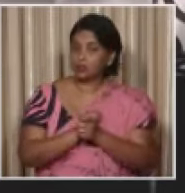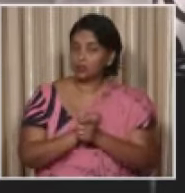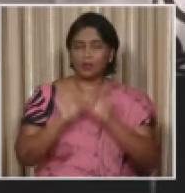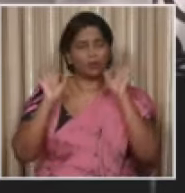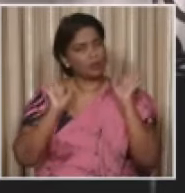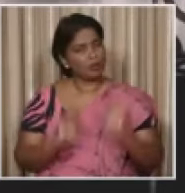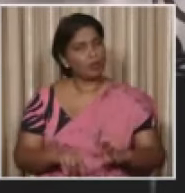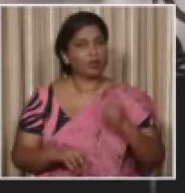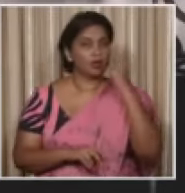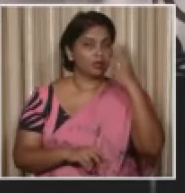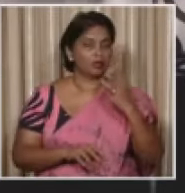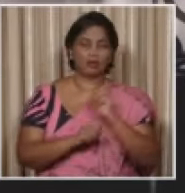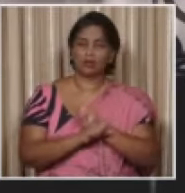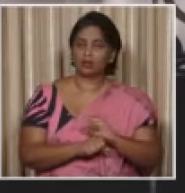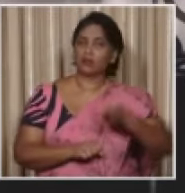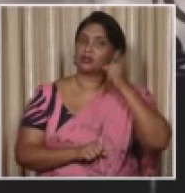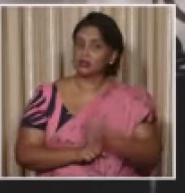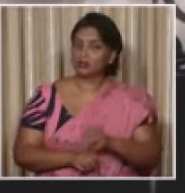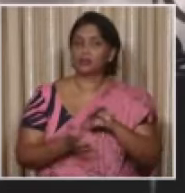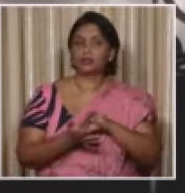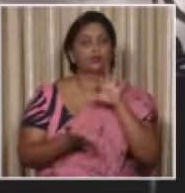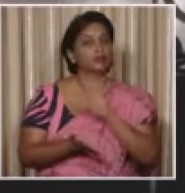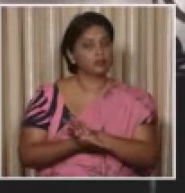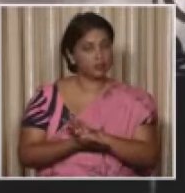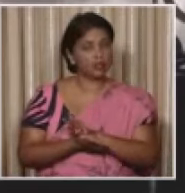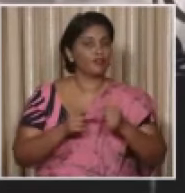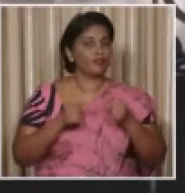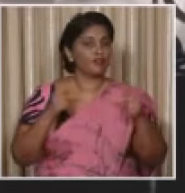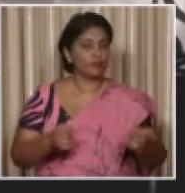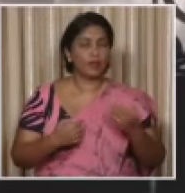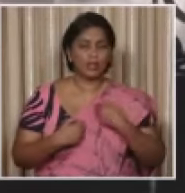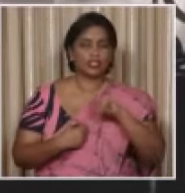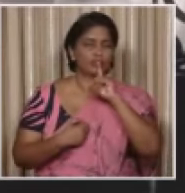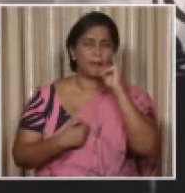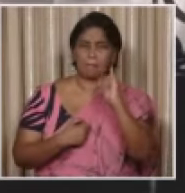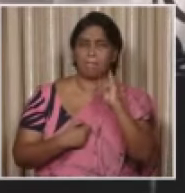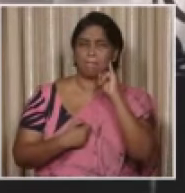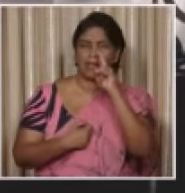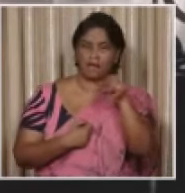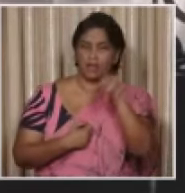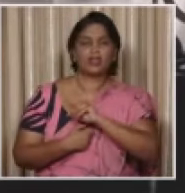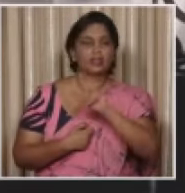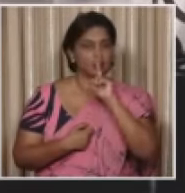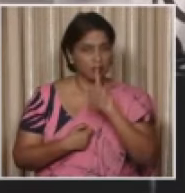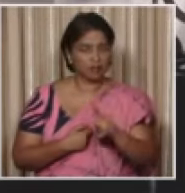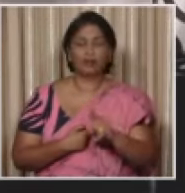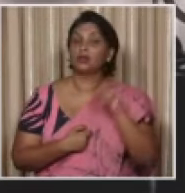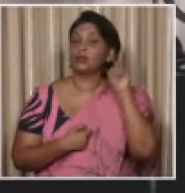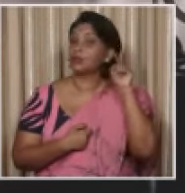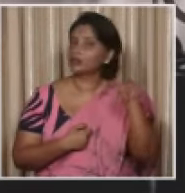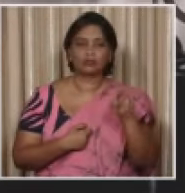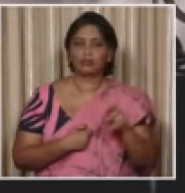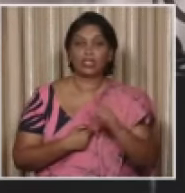नोकर तुनें देककुत नैतुव सम्मत करनकोटम विपक्षे अपि किव्वा मेक वैरदी करु कथानायकतुमनी कियला एतुमा